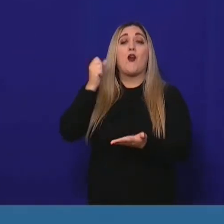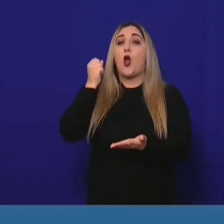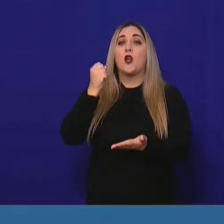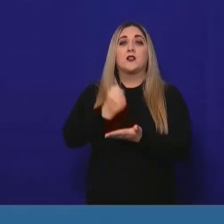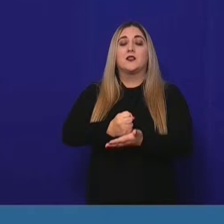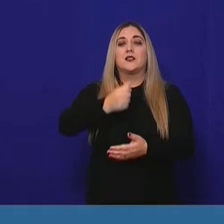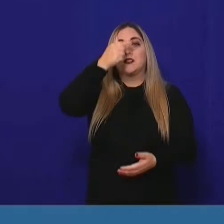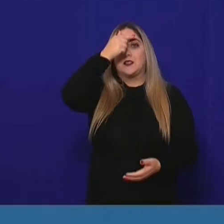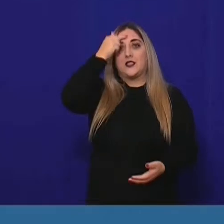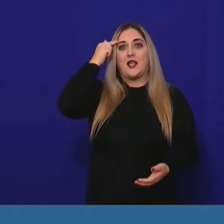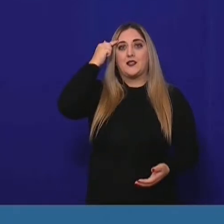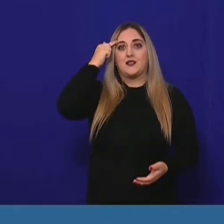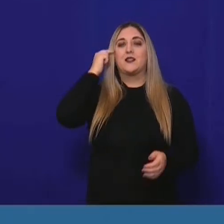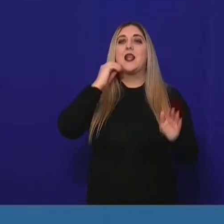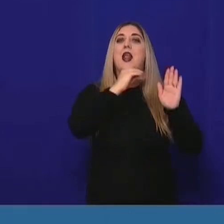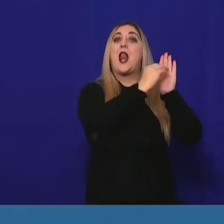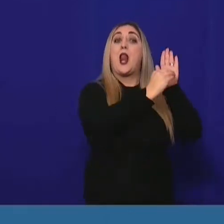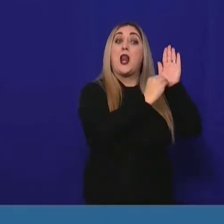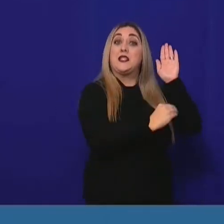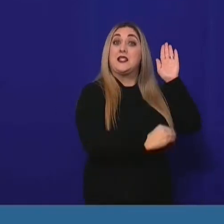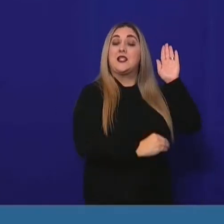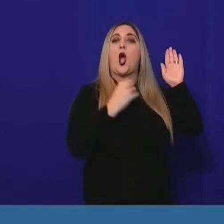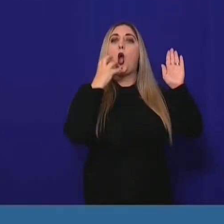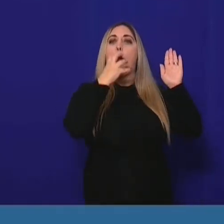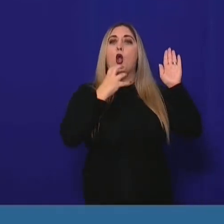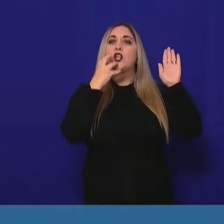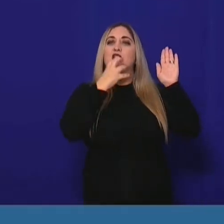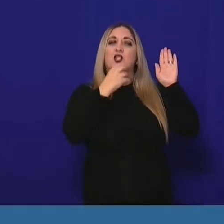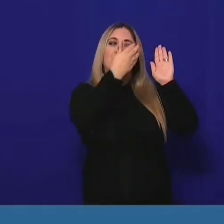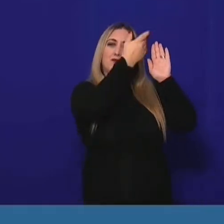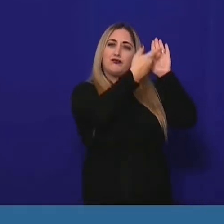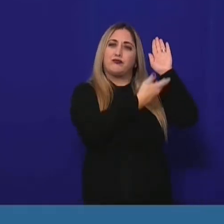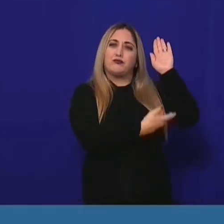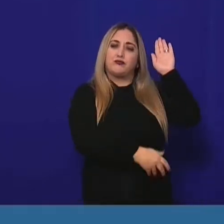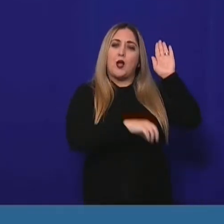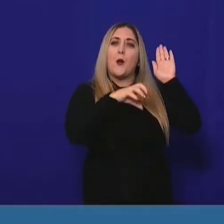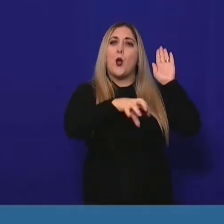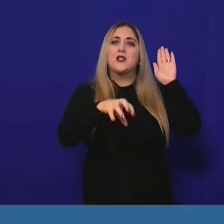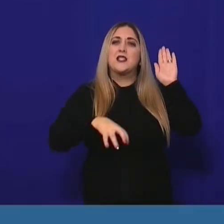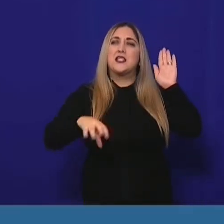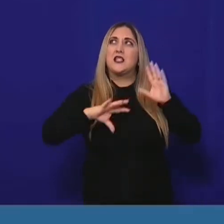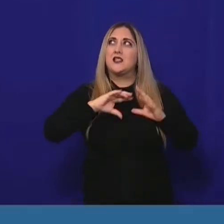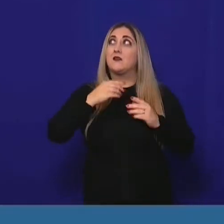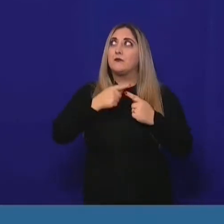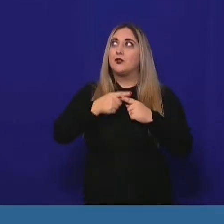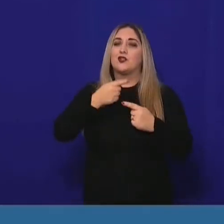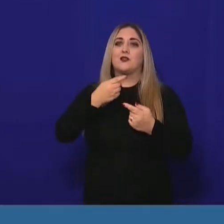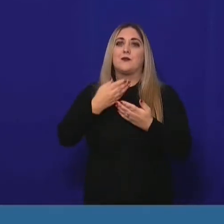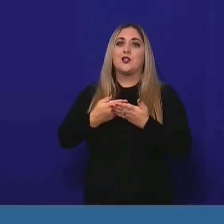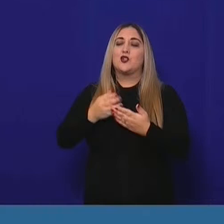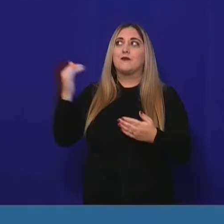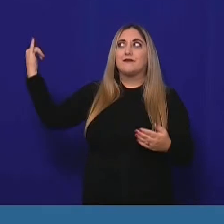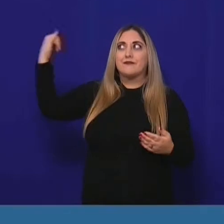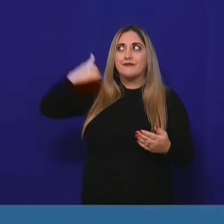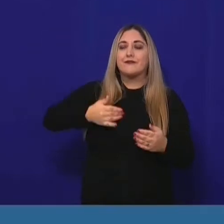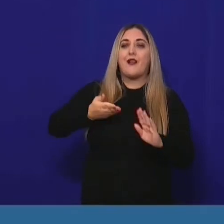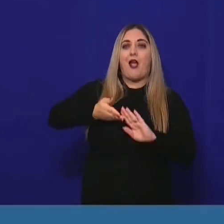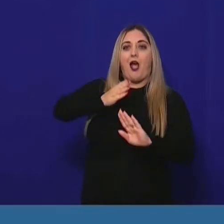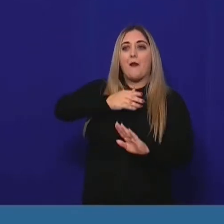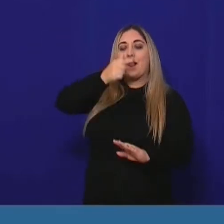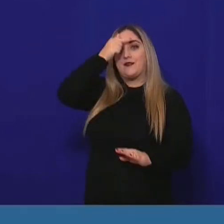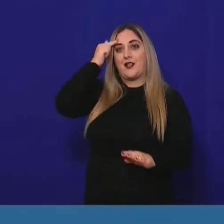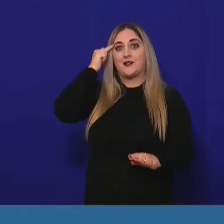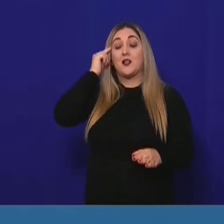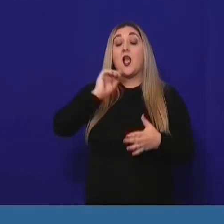mill-Amber Countries li huwa lista li hija twila ħafna għaliex rajna li għandek positivity rates f'ħafna pajjiżi li huma